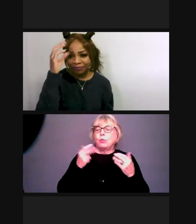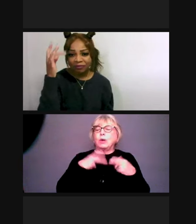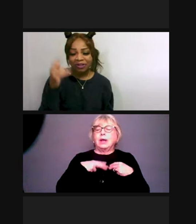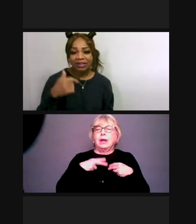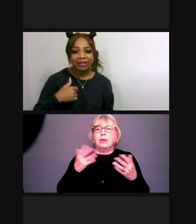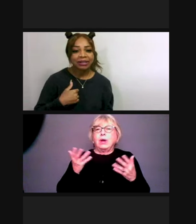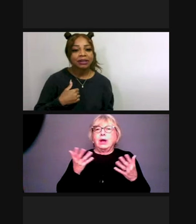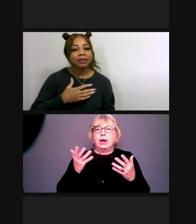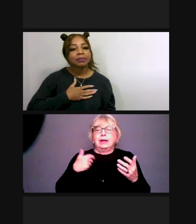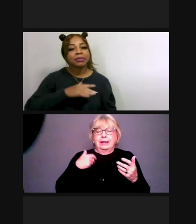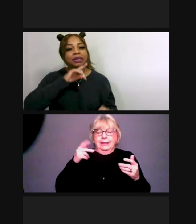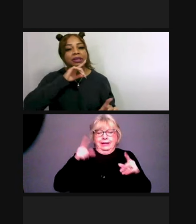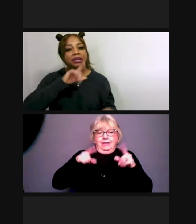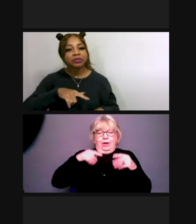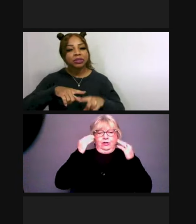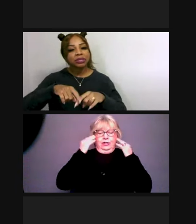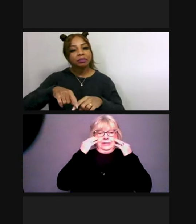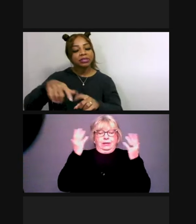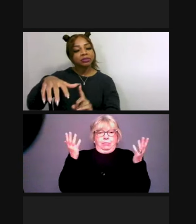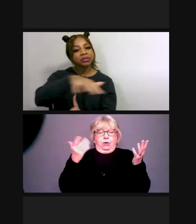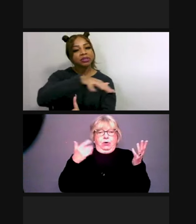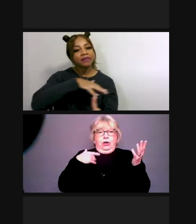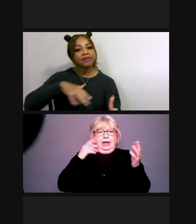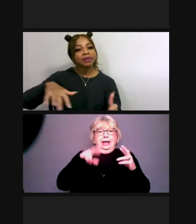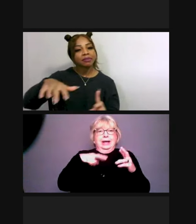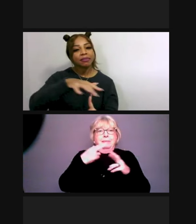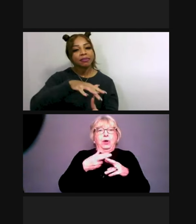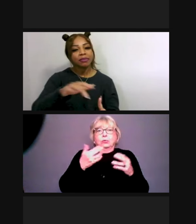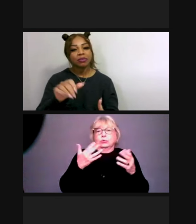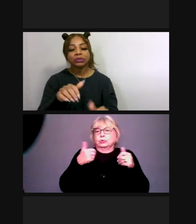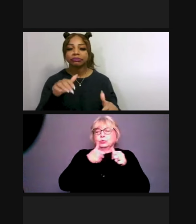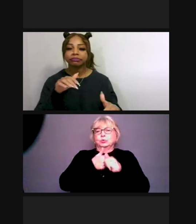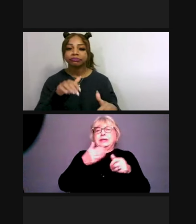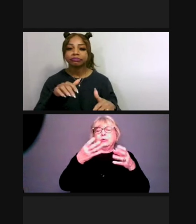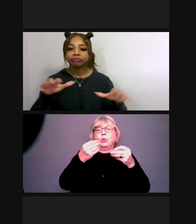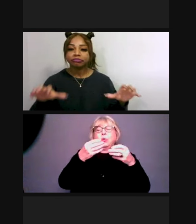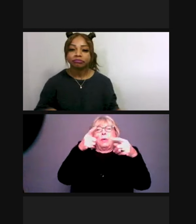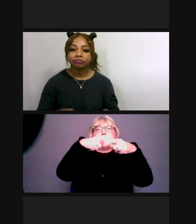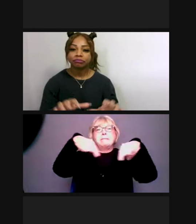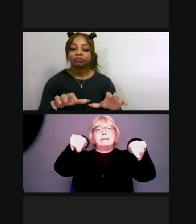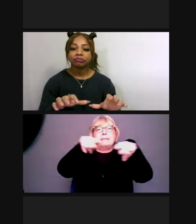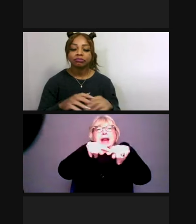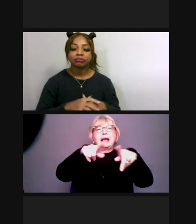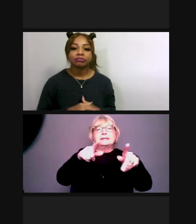parfois, je ne sais pas parce que ma réponse va dépendre de l'environnement et de l'activité.